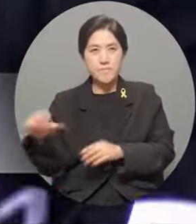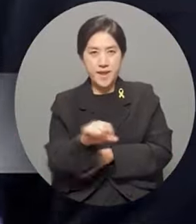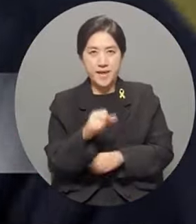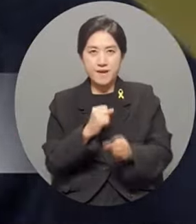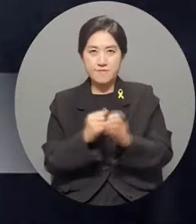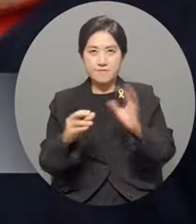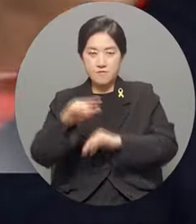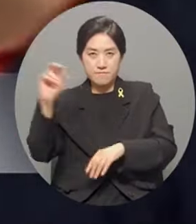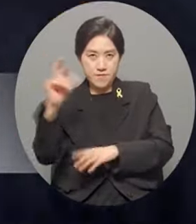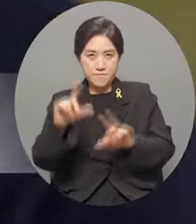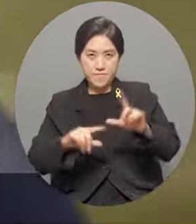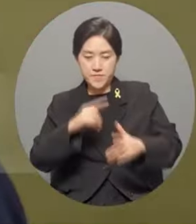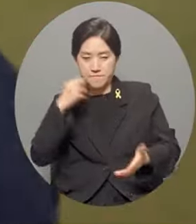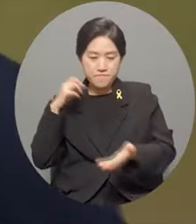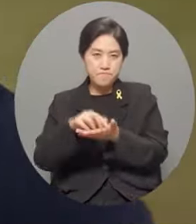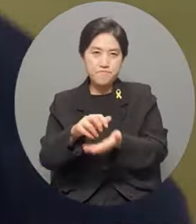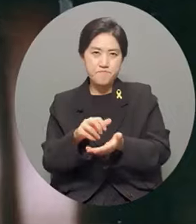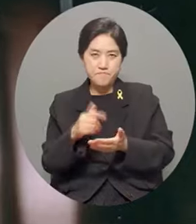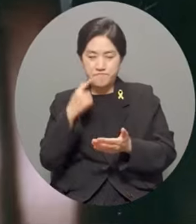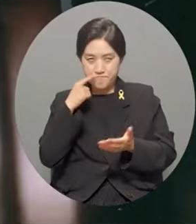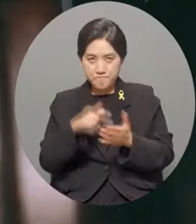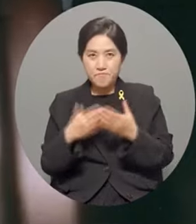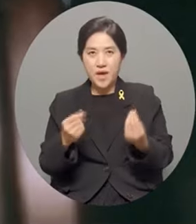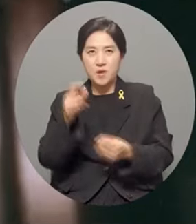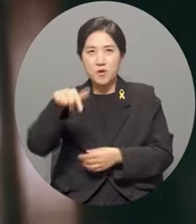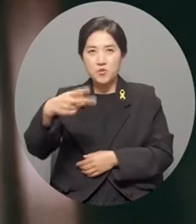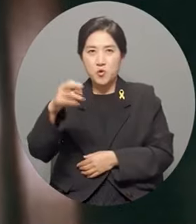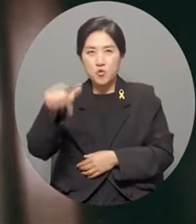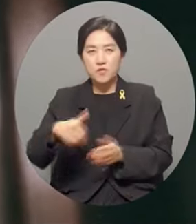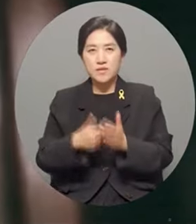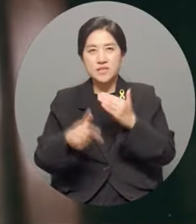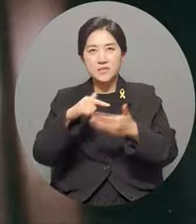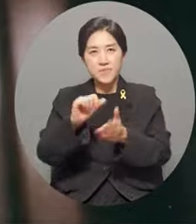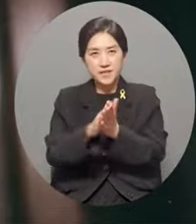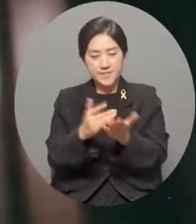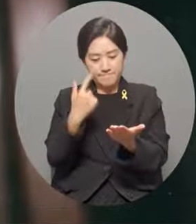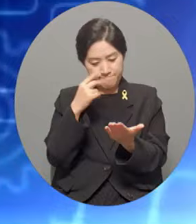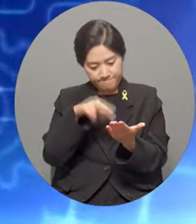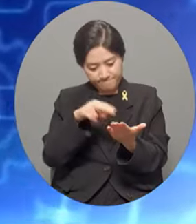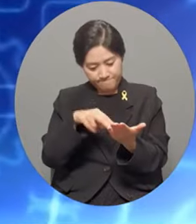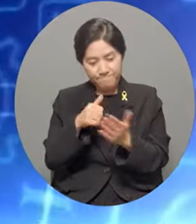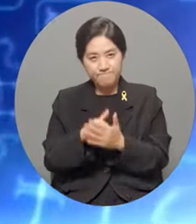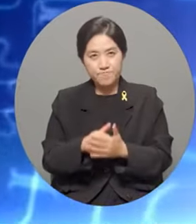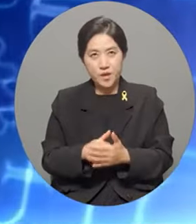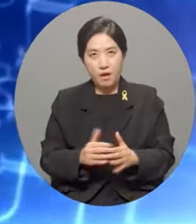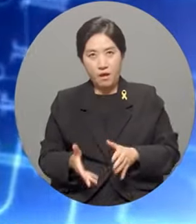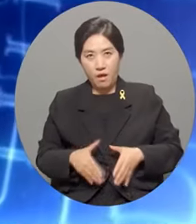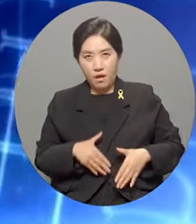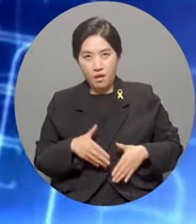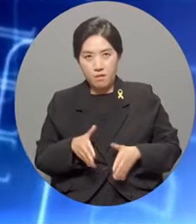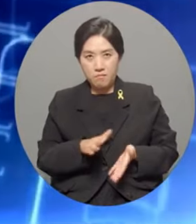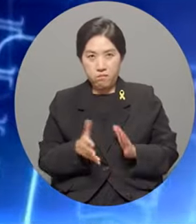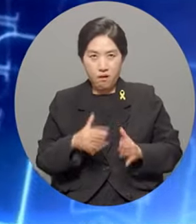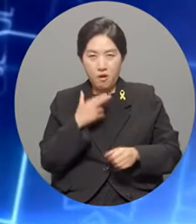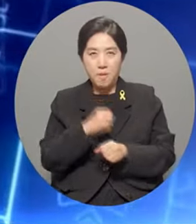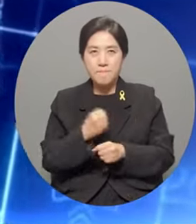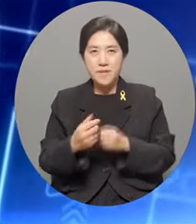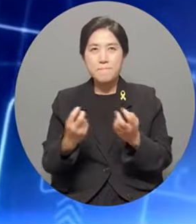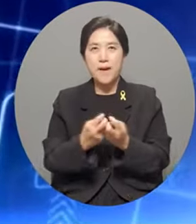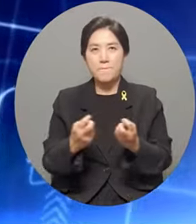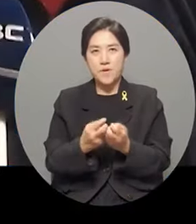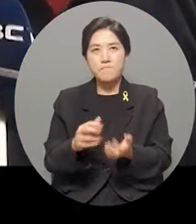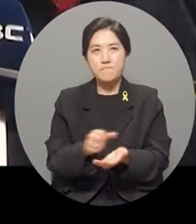최적의 투구폼을 찾은 곽도규. 여기에 심리학 책을 탐독하며 흔들리지 않는 나름의 방법까지